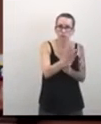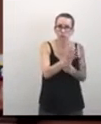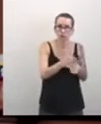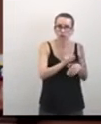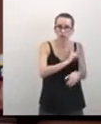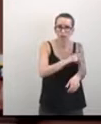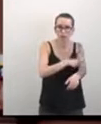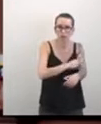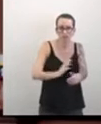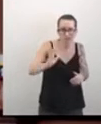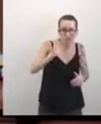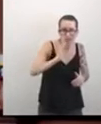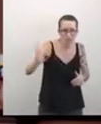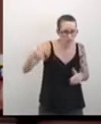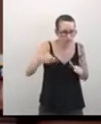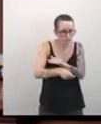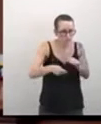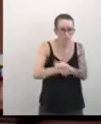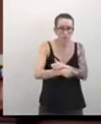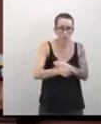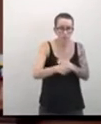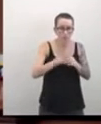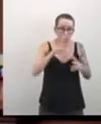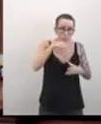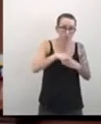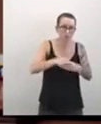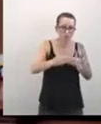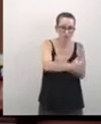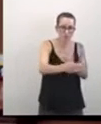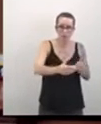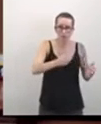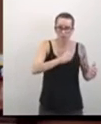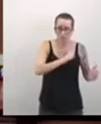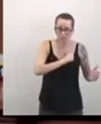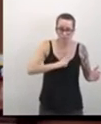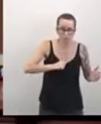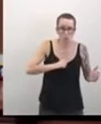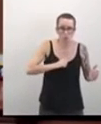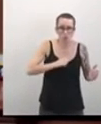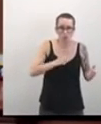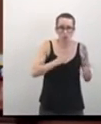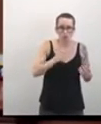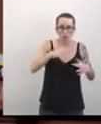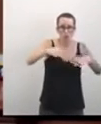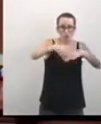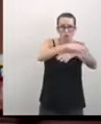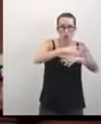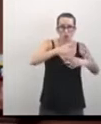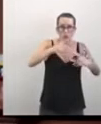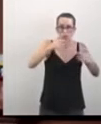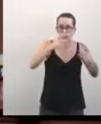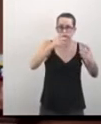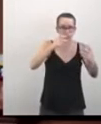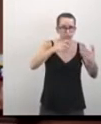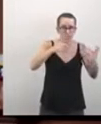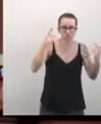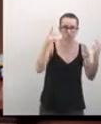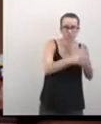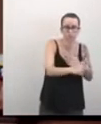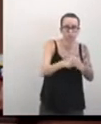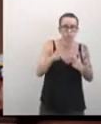y compris dans les secteurs les plus nocifs pour l'environnement, et ce, en contradiction totale avec l'accord de Paris pour le